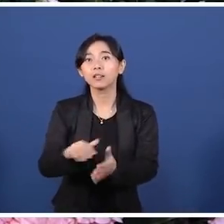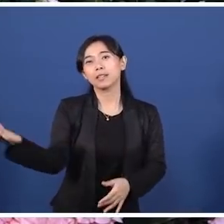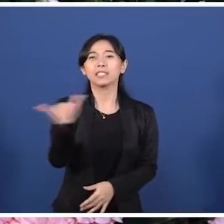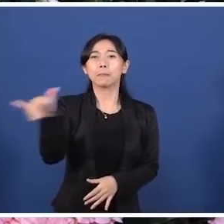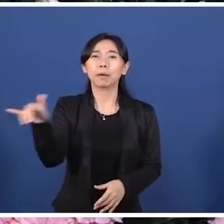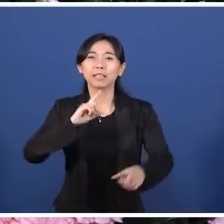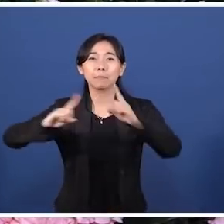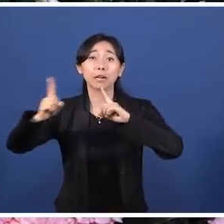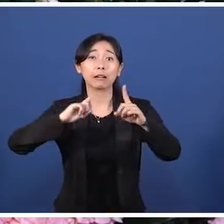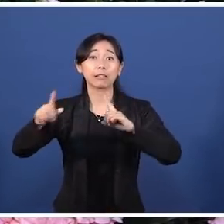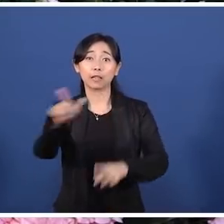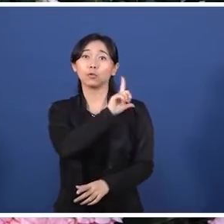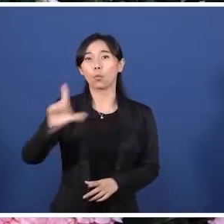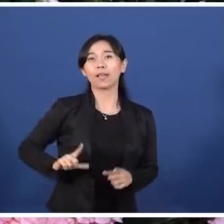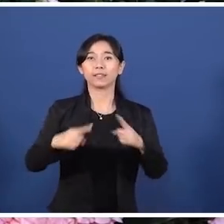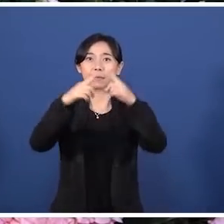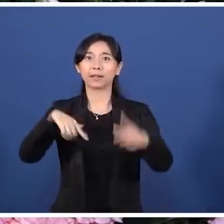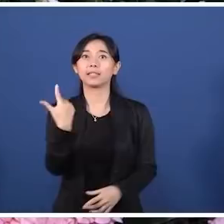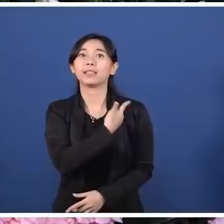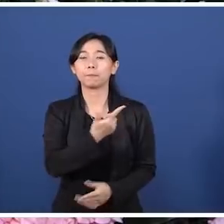yang diberitahukan Tuhan kepada kita."